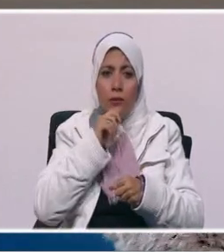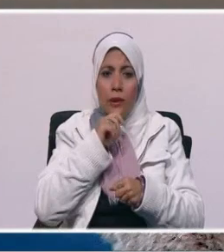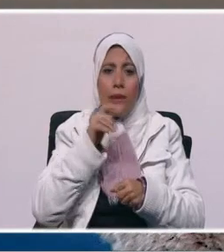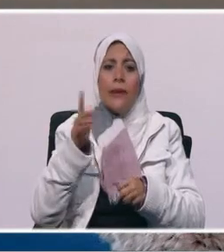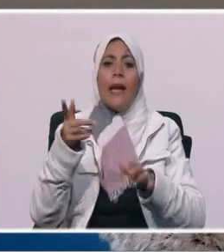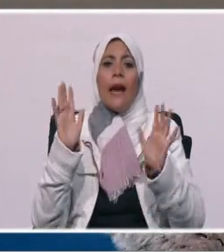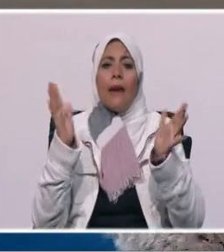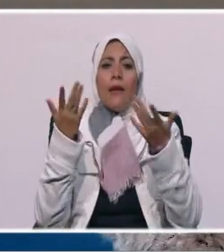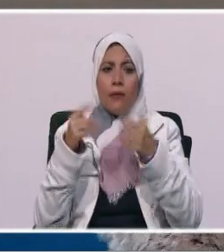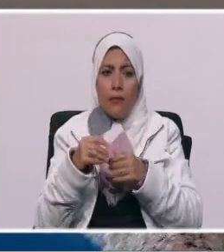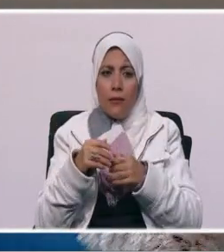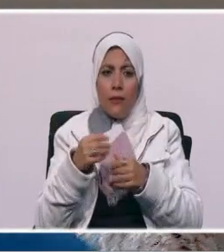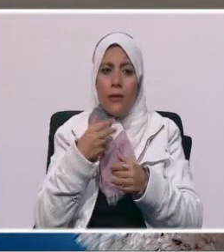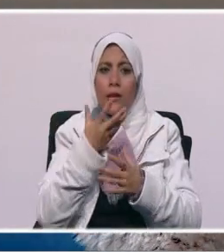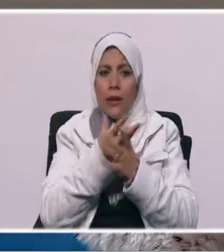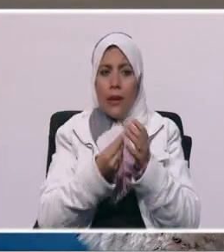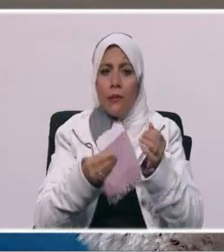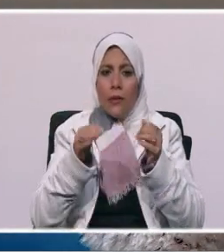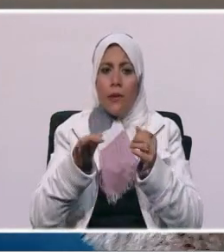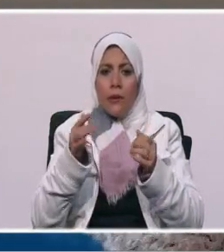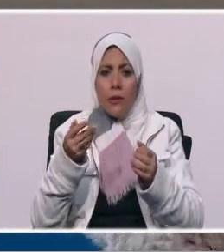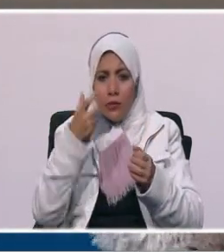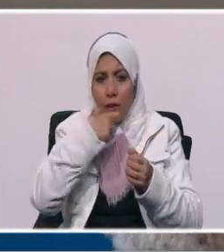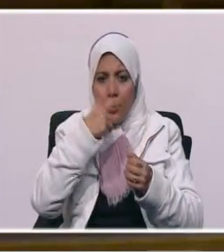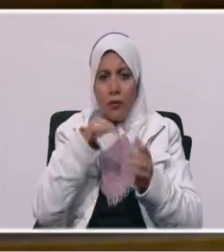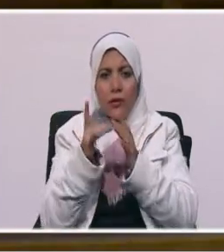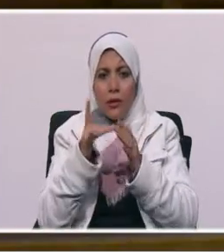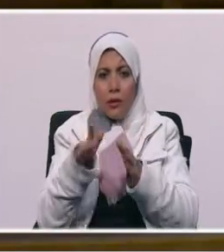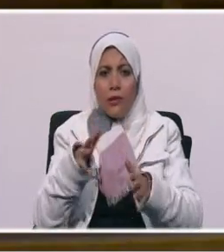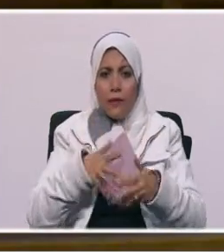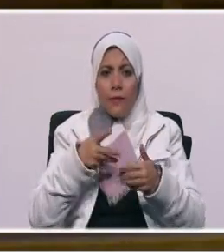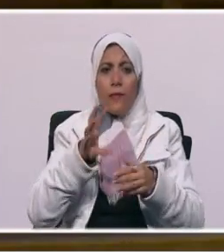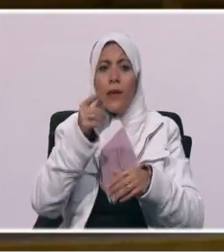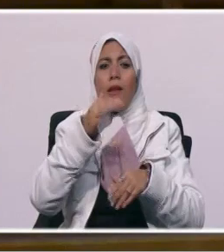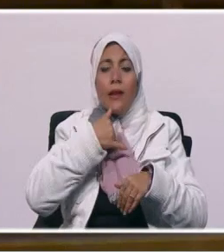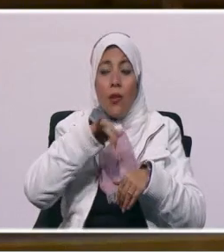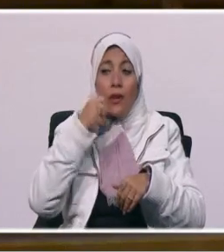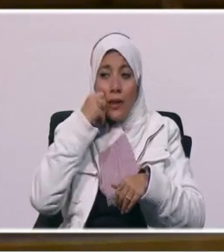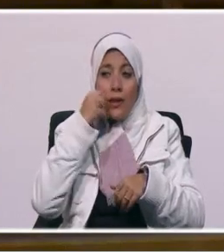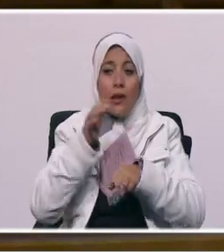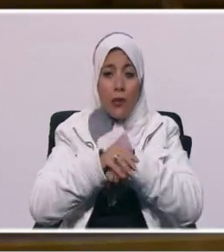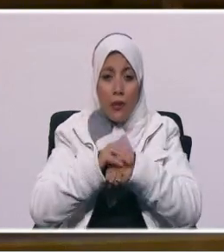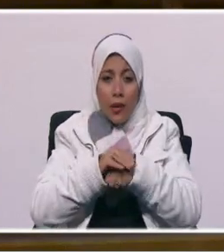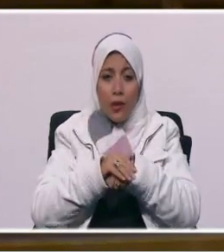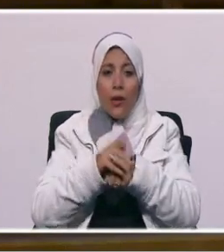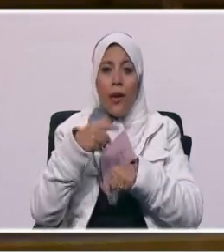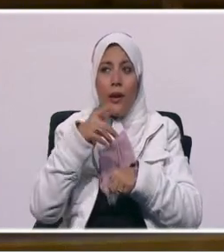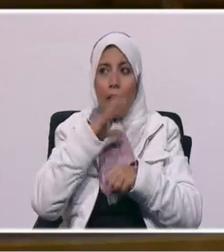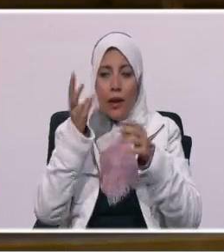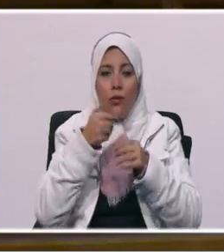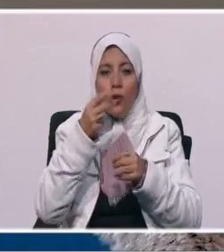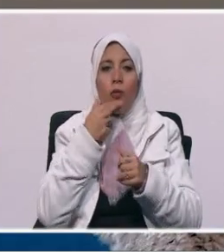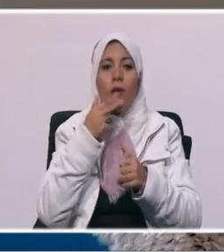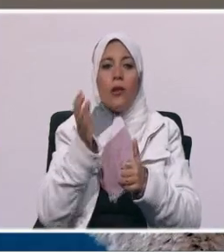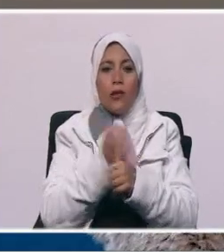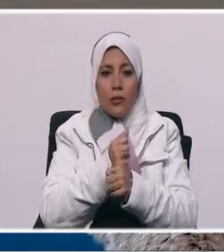اجازه وابني بيعيط في سريره وعايز حد يشيله، انساني، طب عليكي، خدك في حضنه، يقول لك سلامتك، زوج.